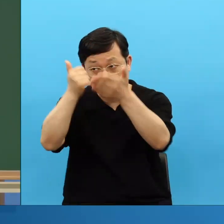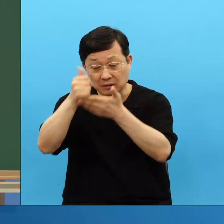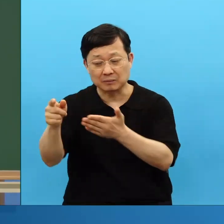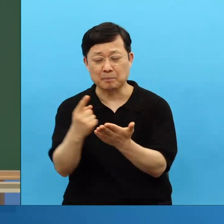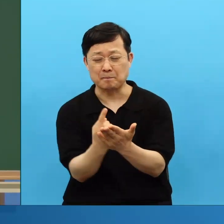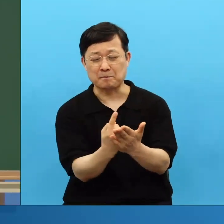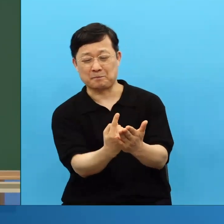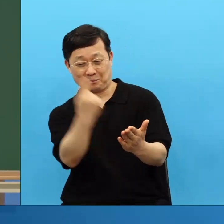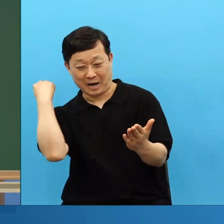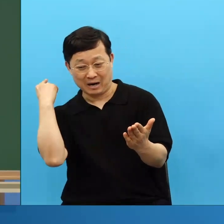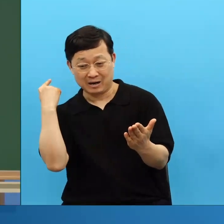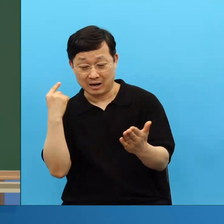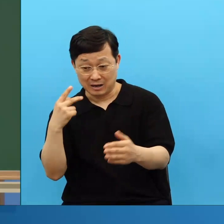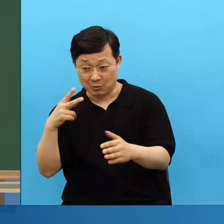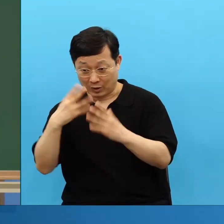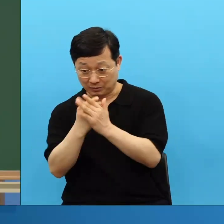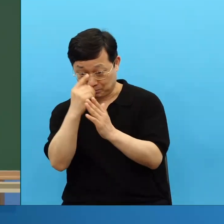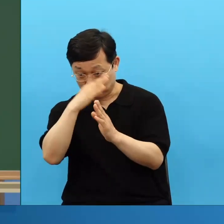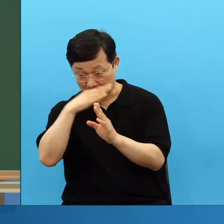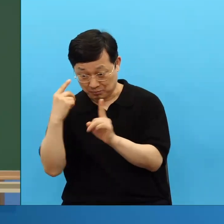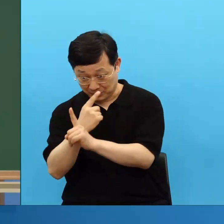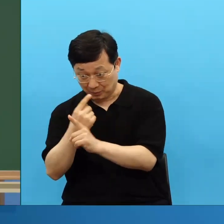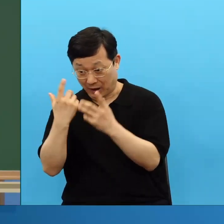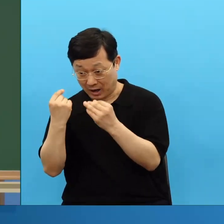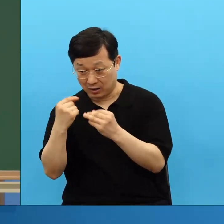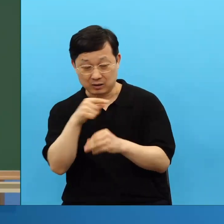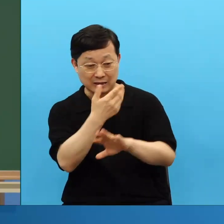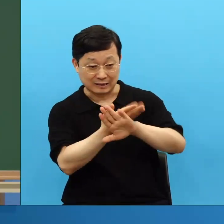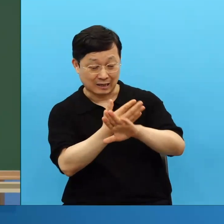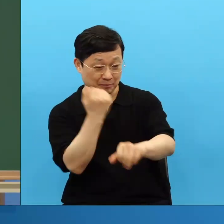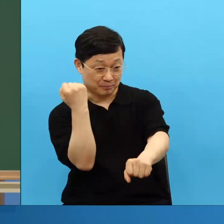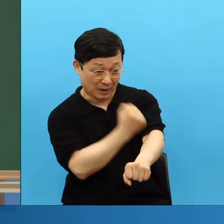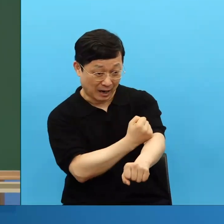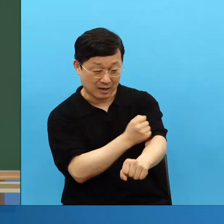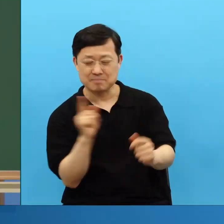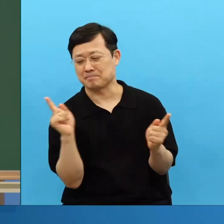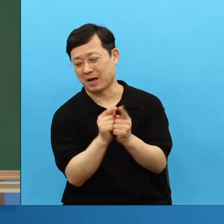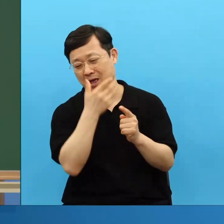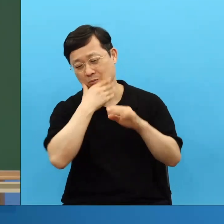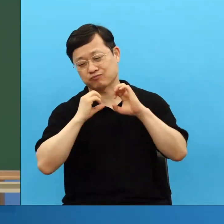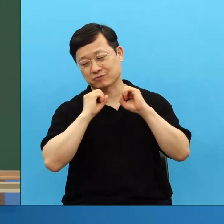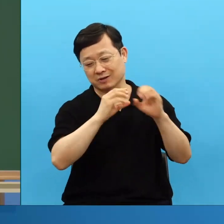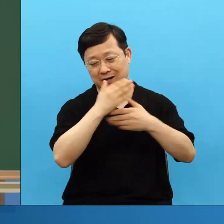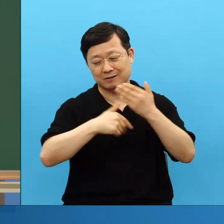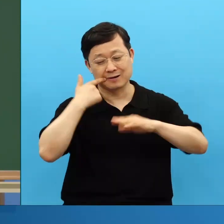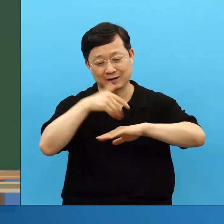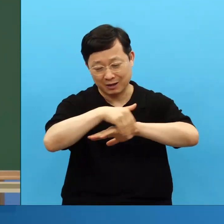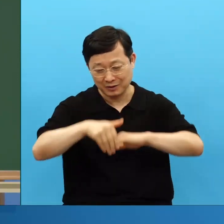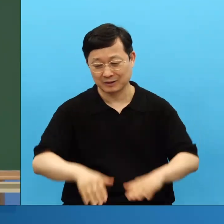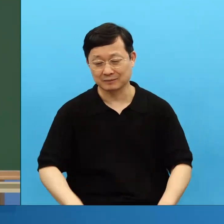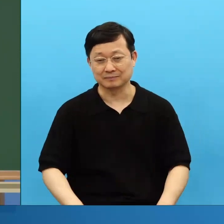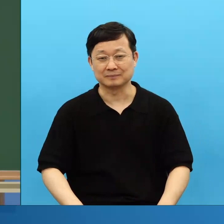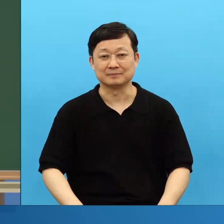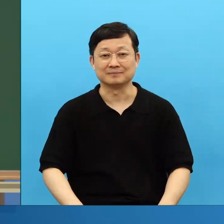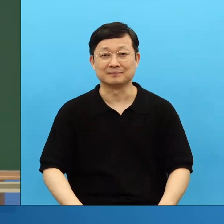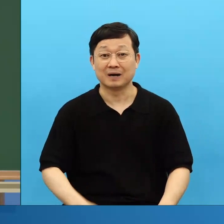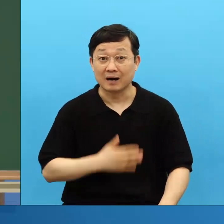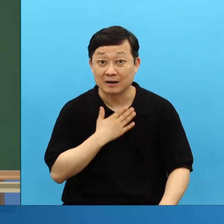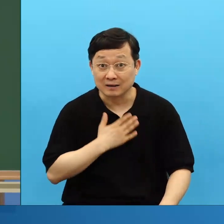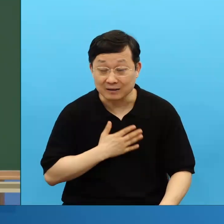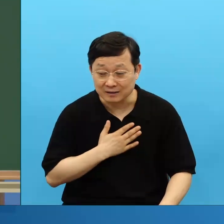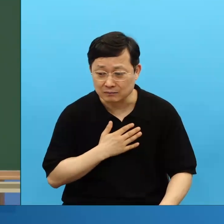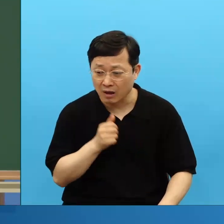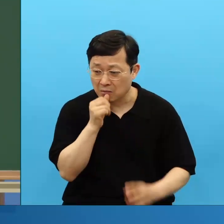빠져나와서 너와 같은 인간들을 살리라고. 장로님이 볼 때는 하나님이 또 한 번 기회를 주는 거지.